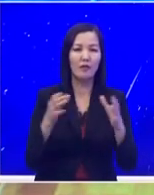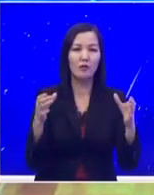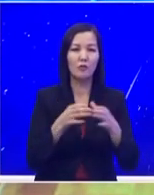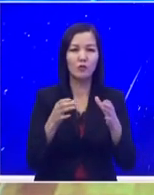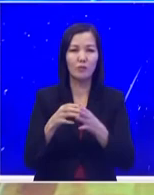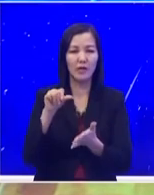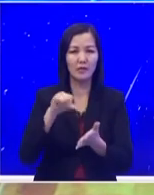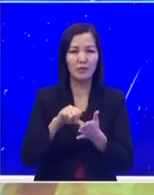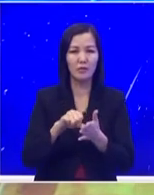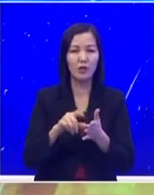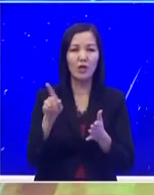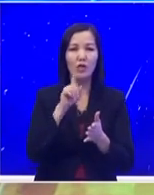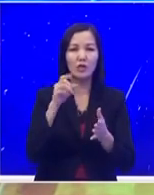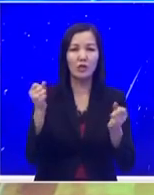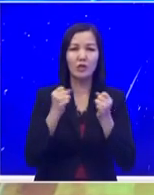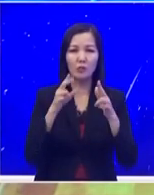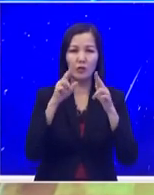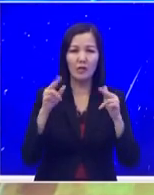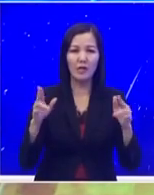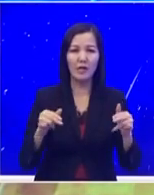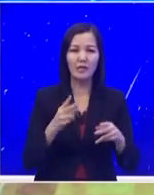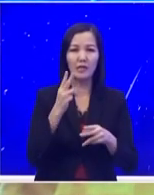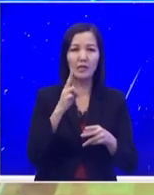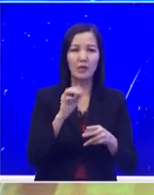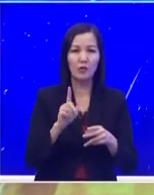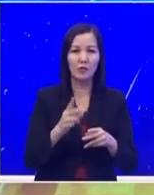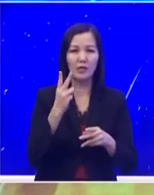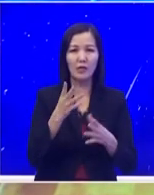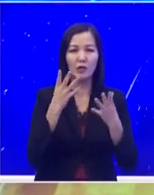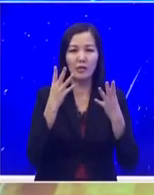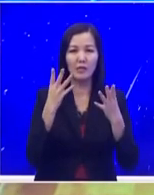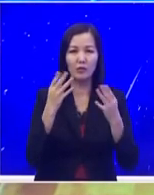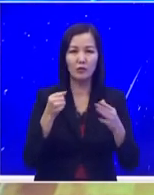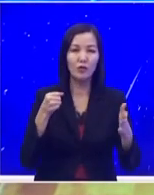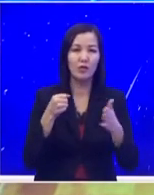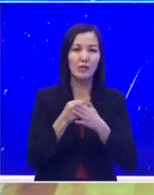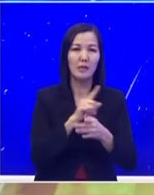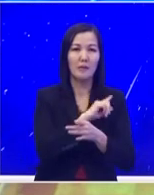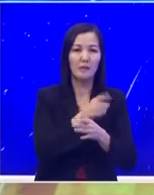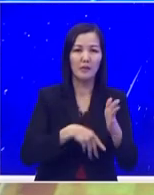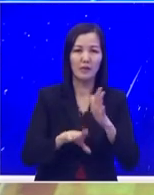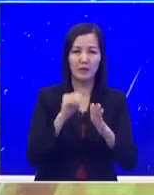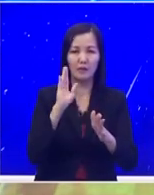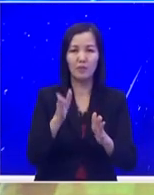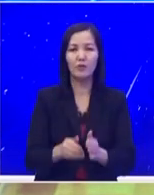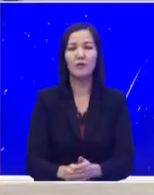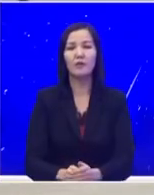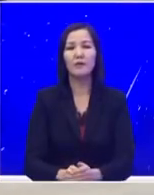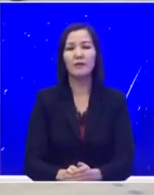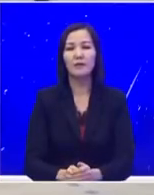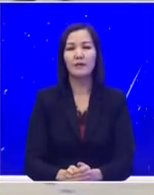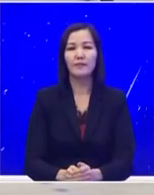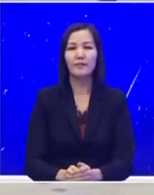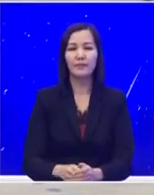ұжымы қатысып отыр. Олар жастар спорт сарайында өзара наурыздың 2-сіне дейін мықтыны анықтайтын болады.